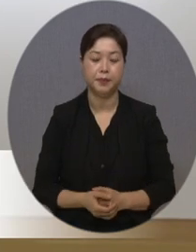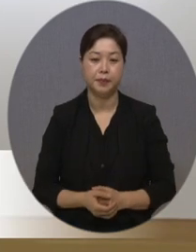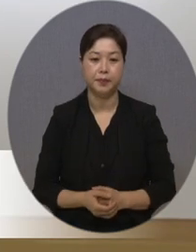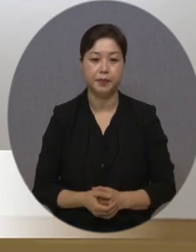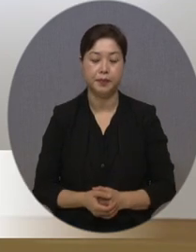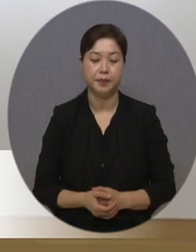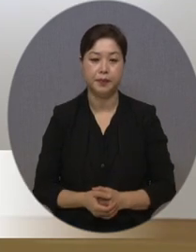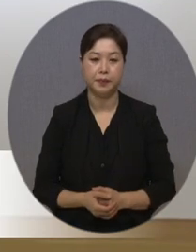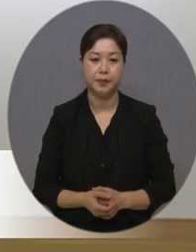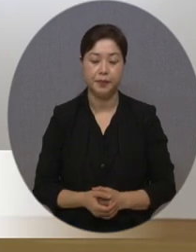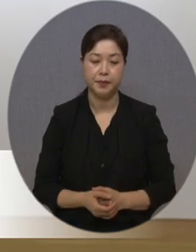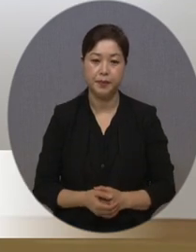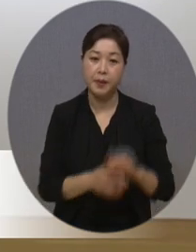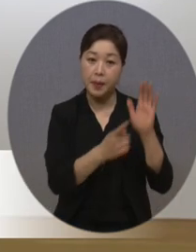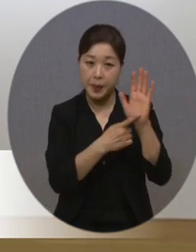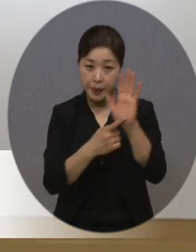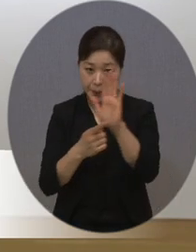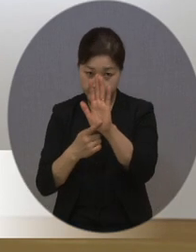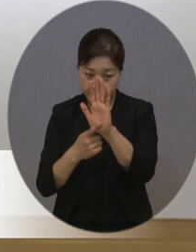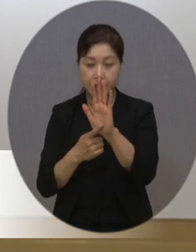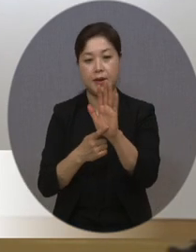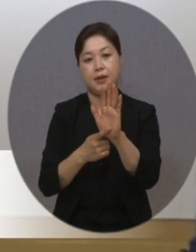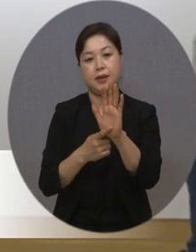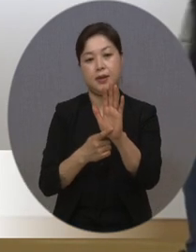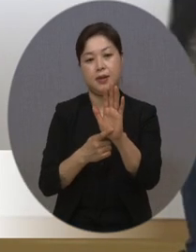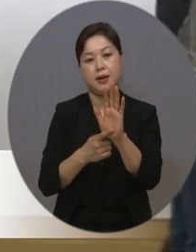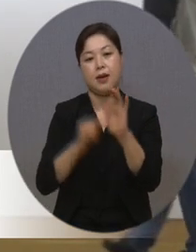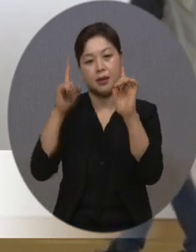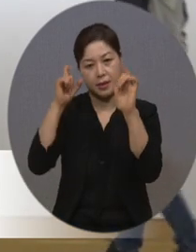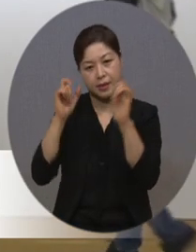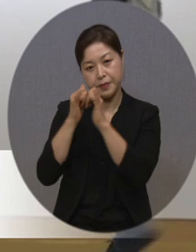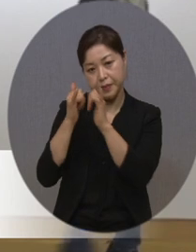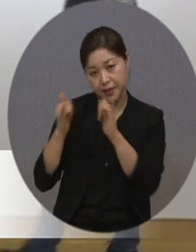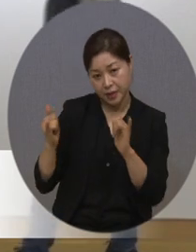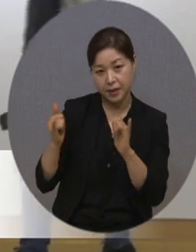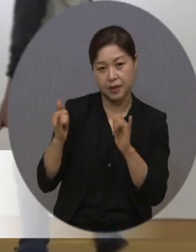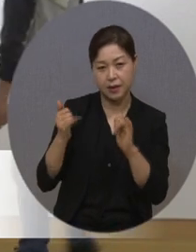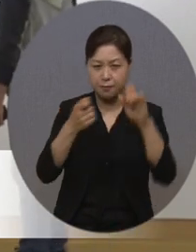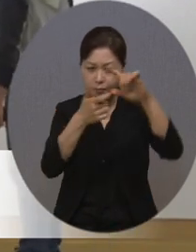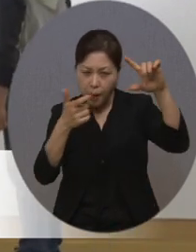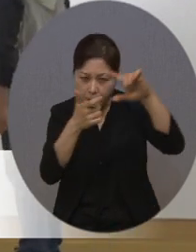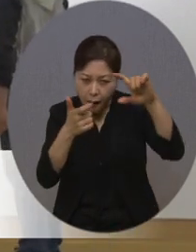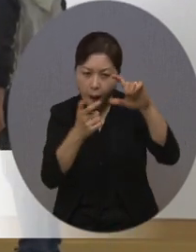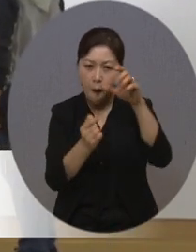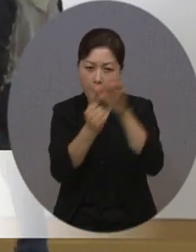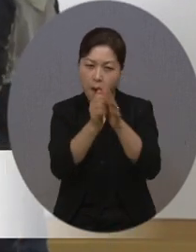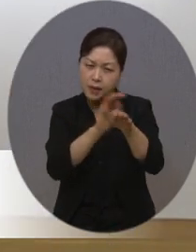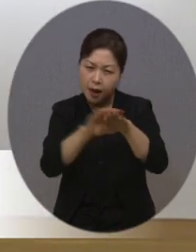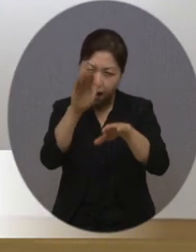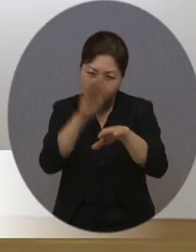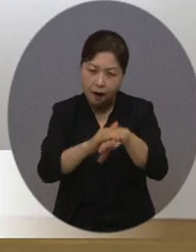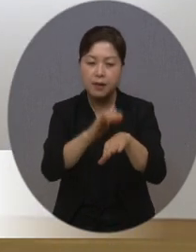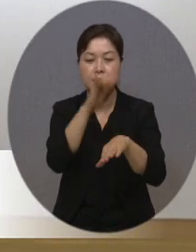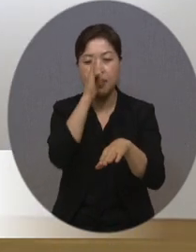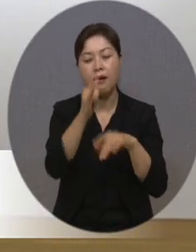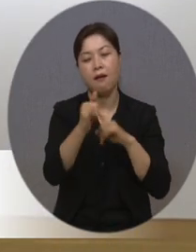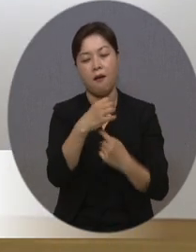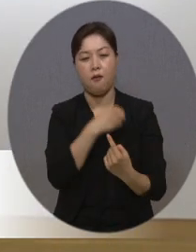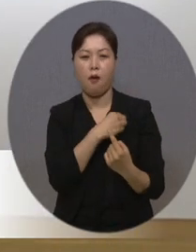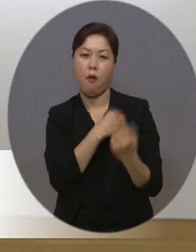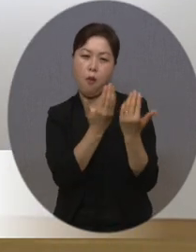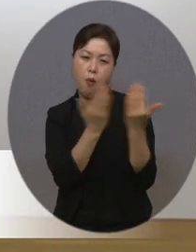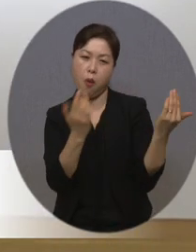작가님들의 독창적인 생물과 높은 작품 속으로 회원들을 준 내주고 있습니다 오늘 이